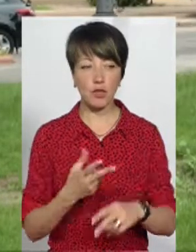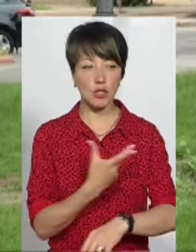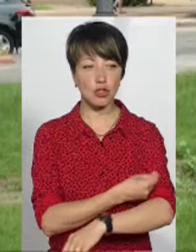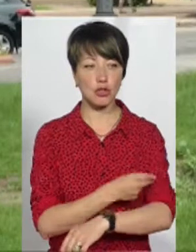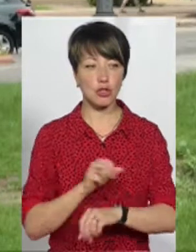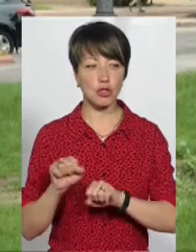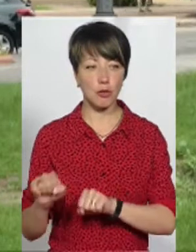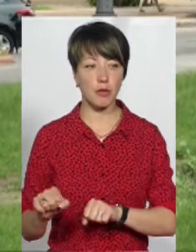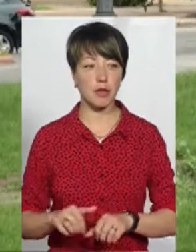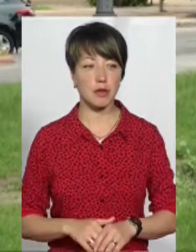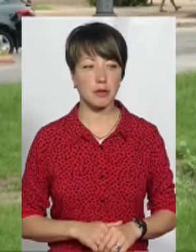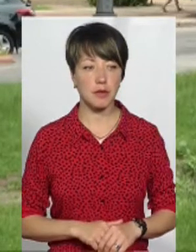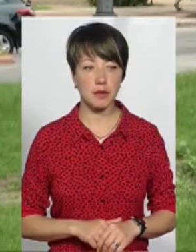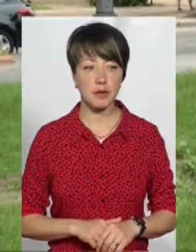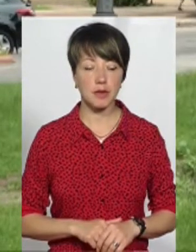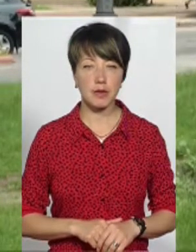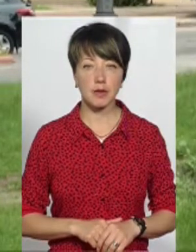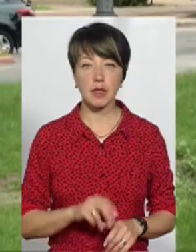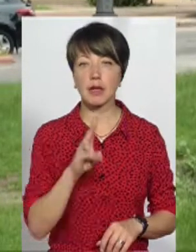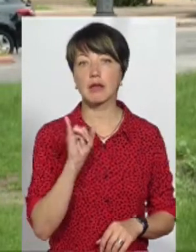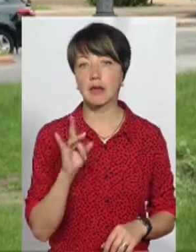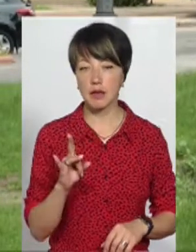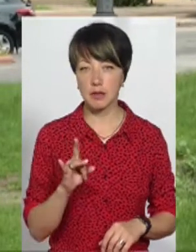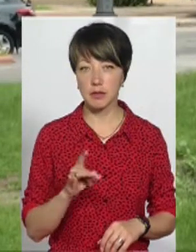профілактичну вакцинацію від кору,